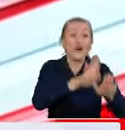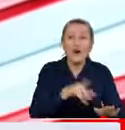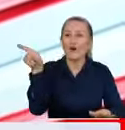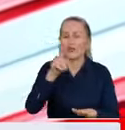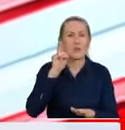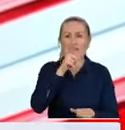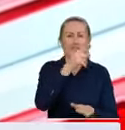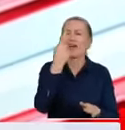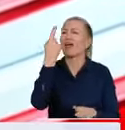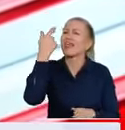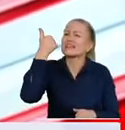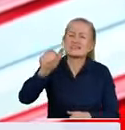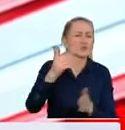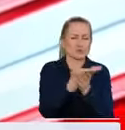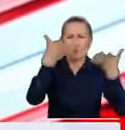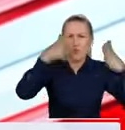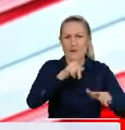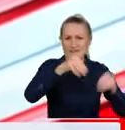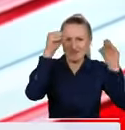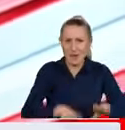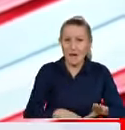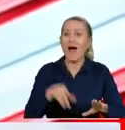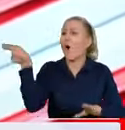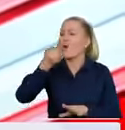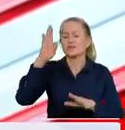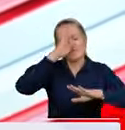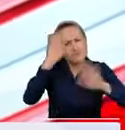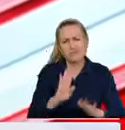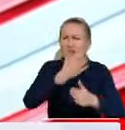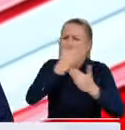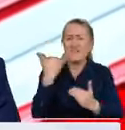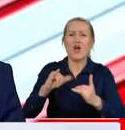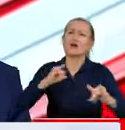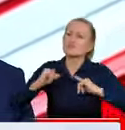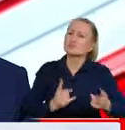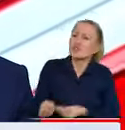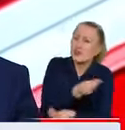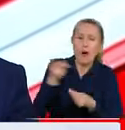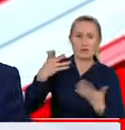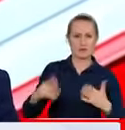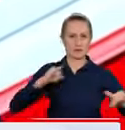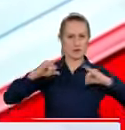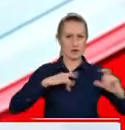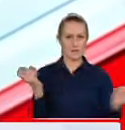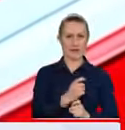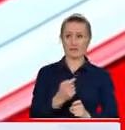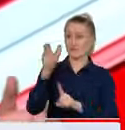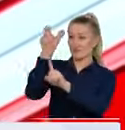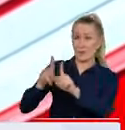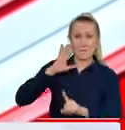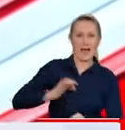którzy nie mają zielonego pojęcia o przedsiębiorczości, a pchają się do zarządzania państwem. Śmieszy mnie wypowiedź pana Andrzeja, który mówi,